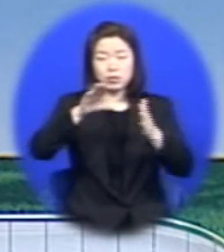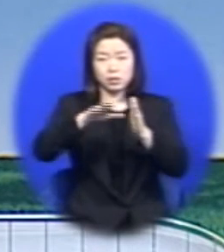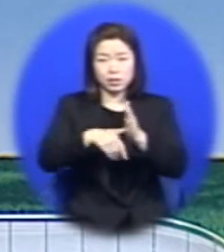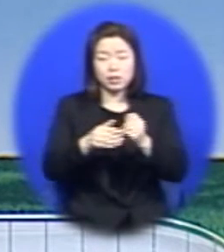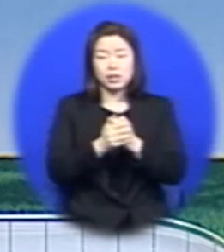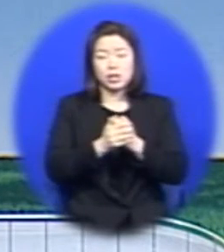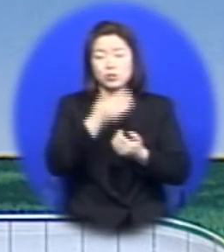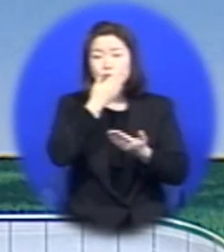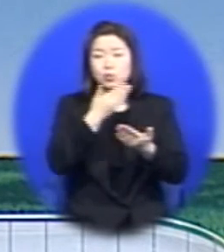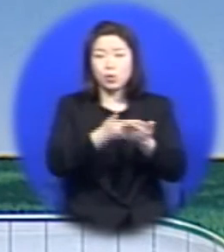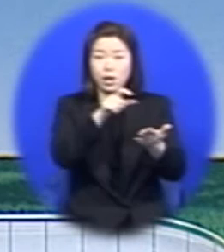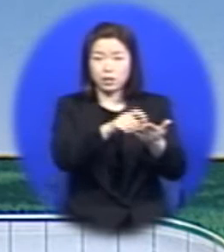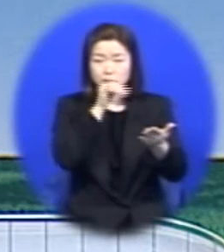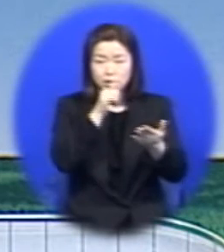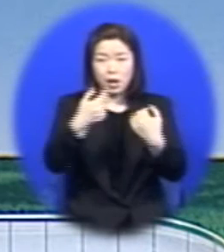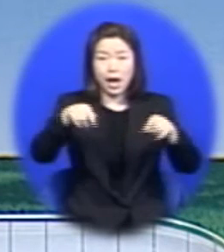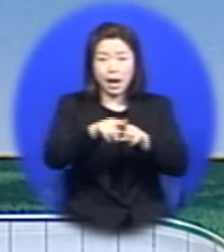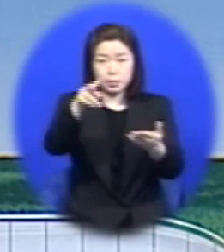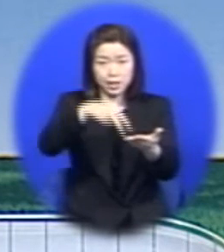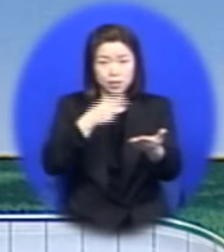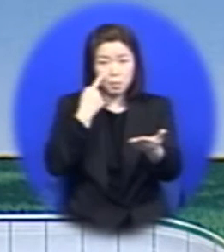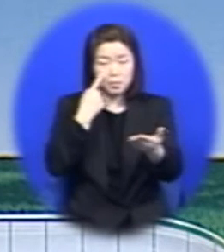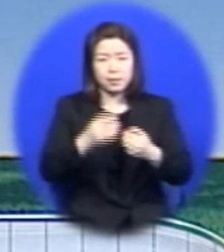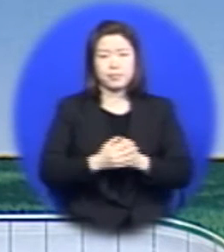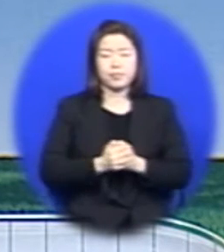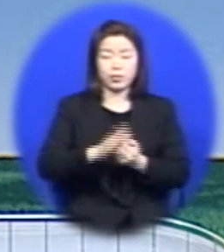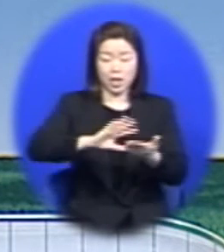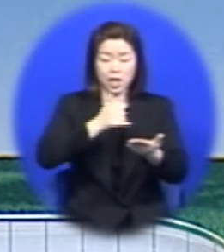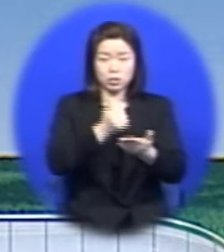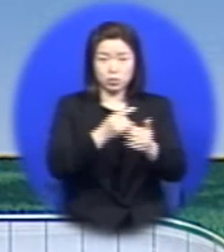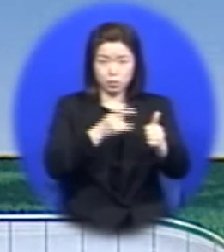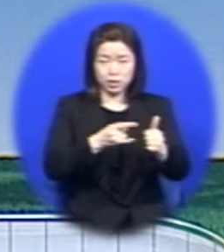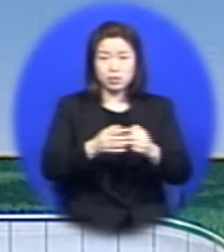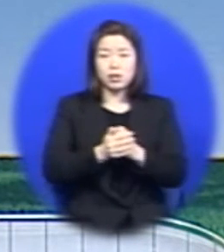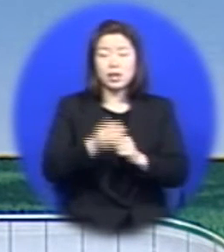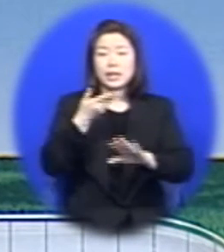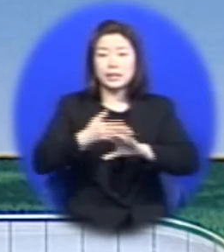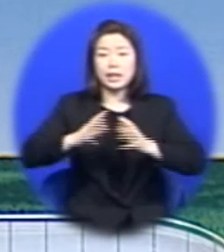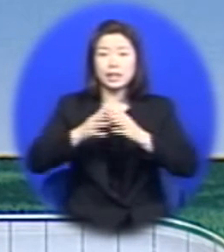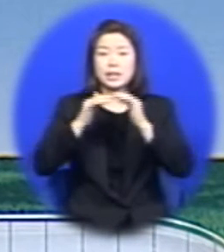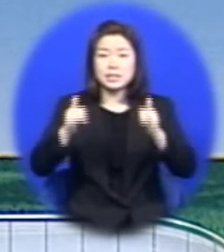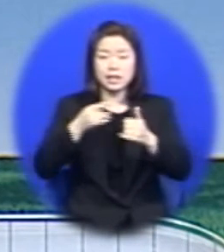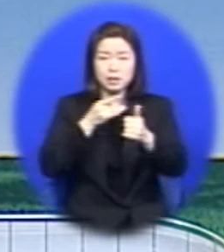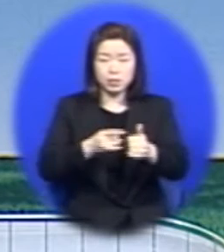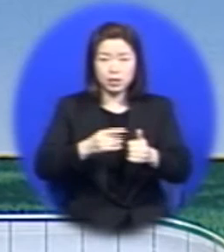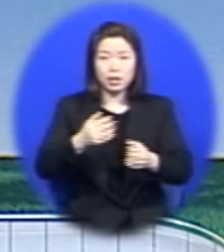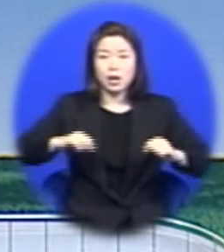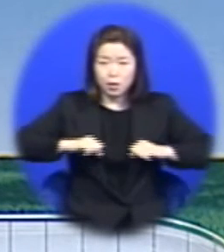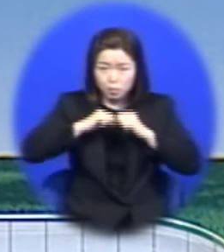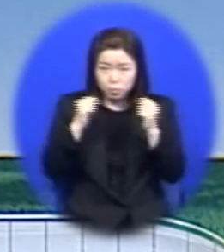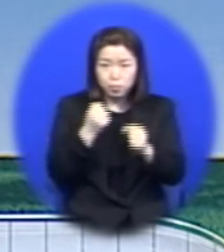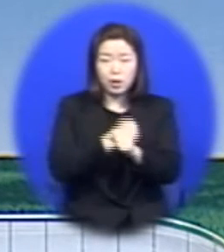합니다. 우리 함께 한번 읽어보실까요? 그리스도께서 이방 사람들을 복종하게